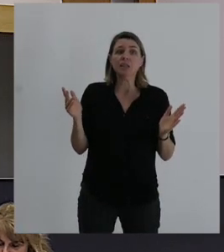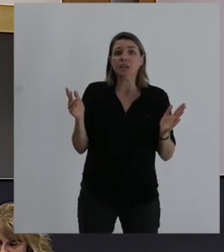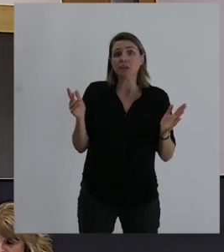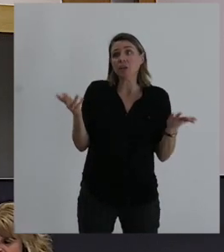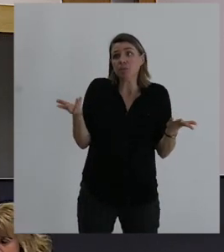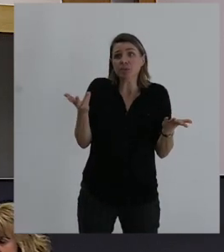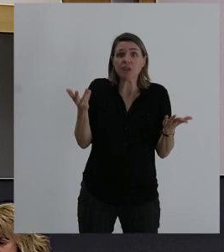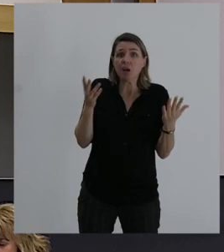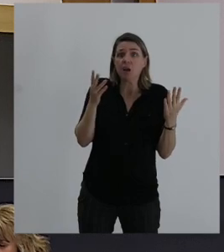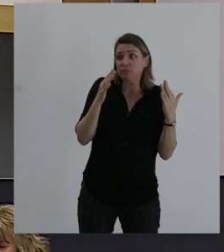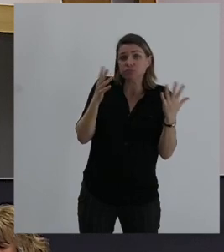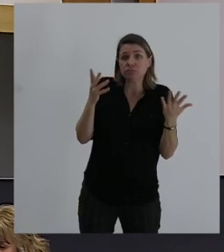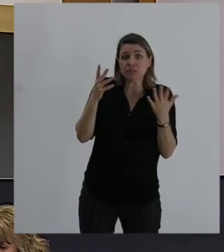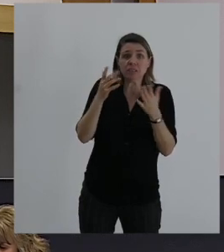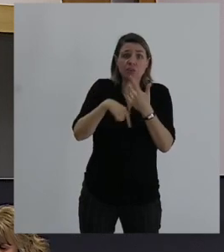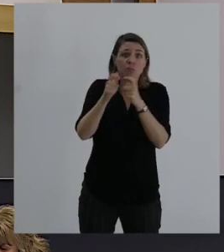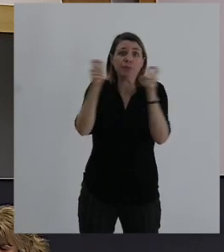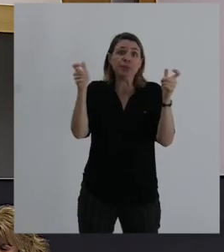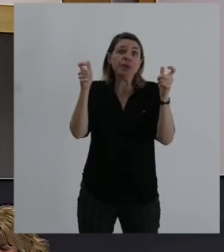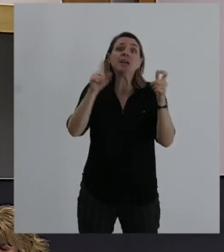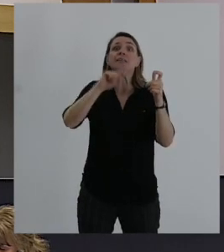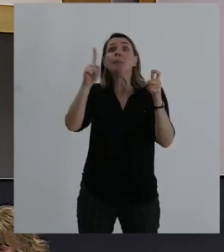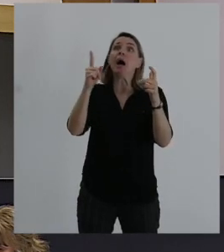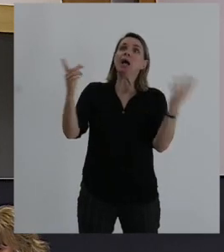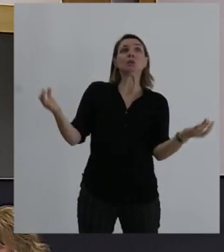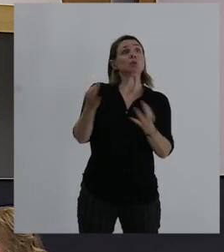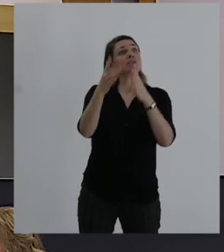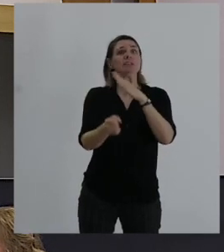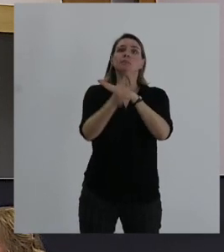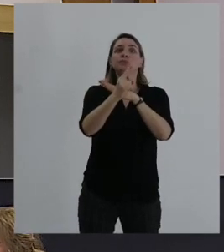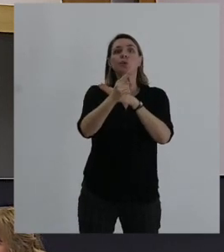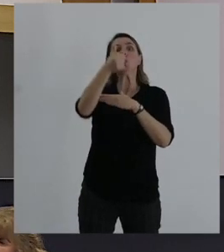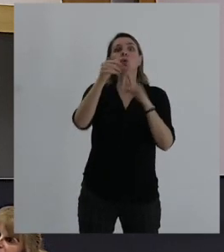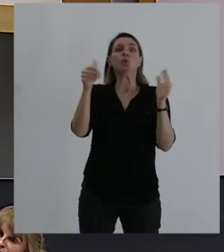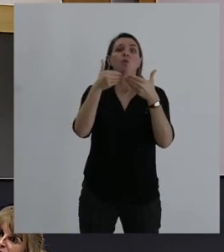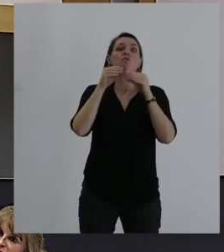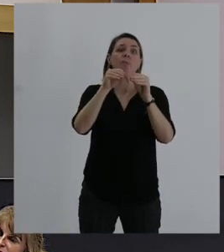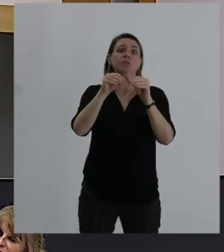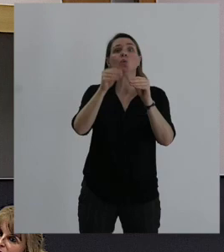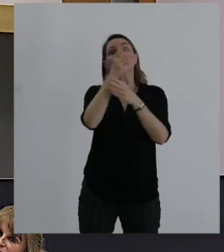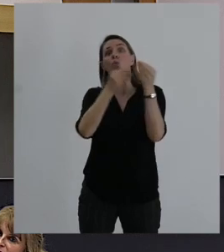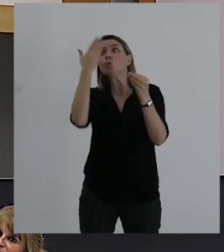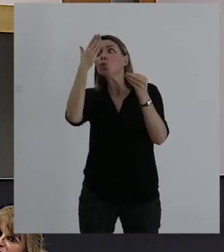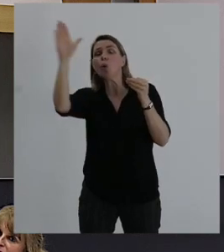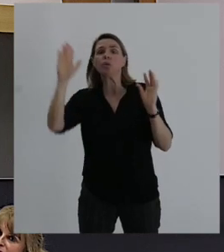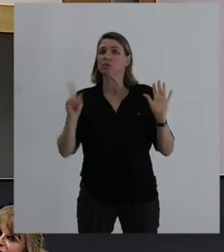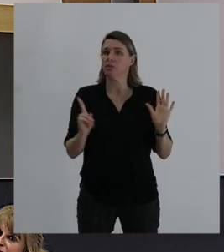ça irrigue en fait tout notre établissement. Ça n'est pas l'exclusivité d'une formation ou d'une autre. Voilà.